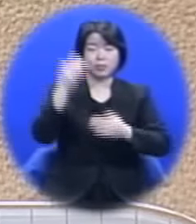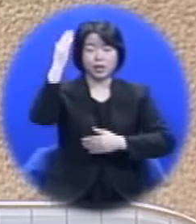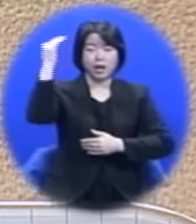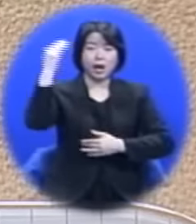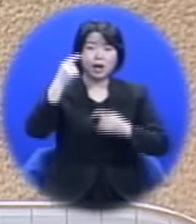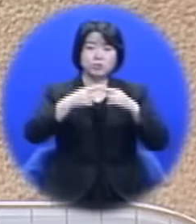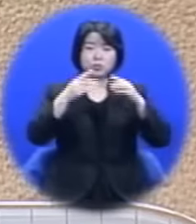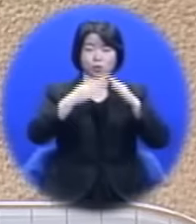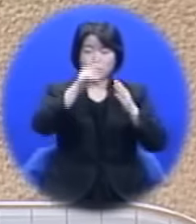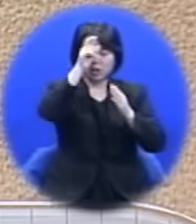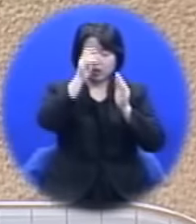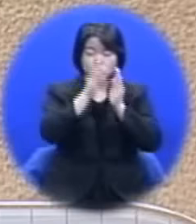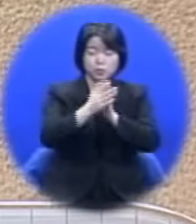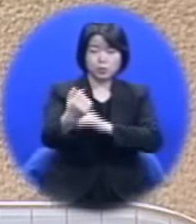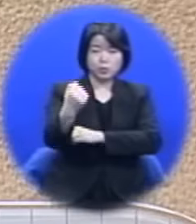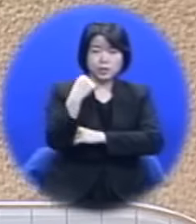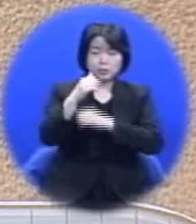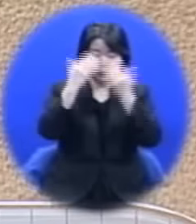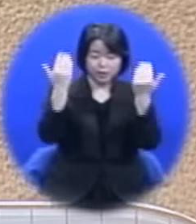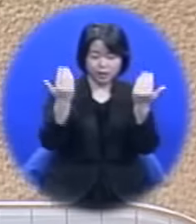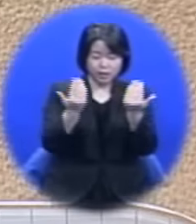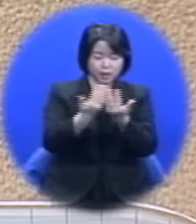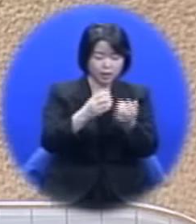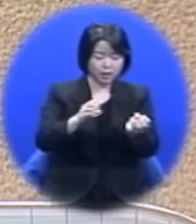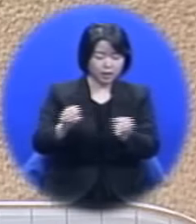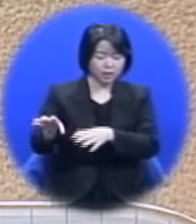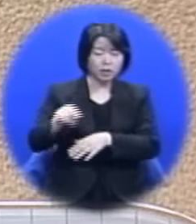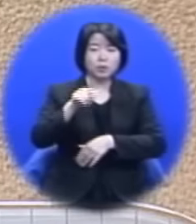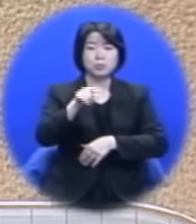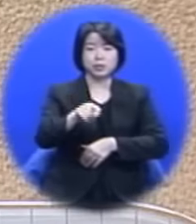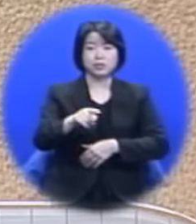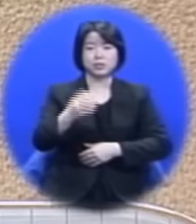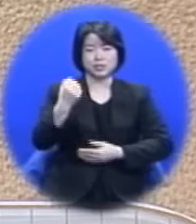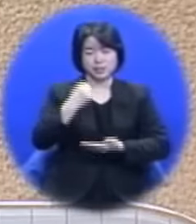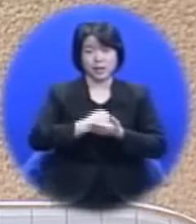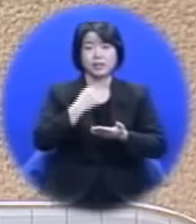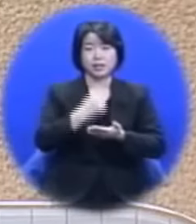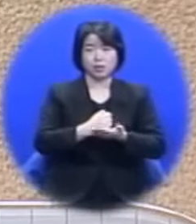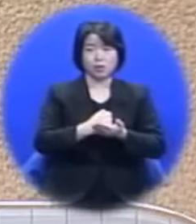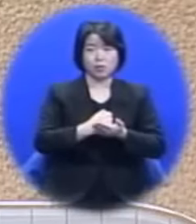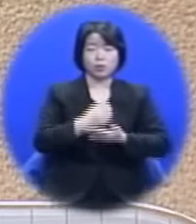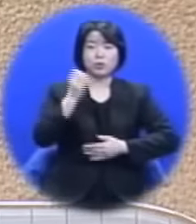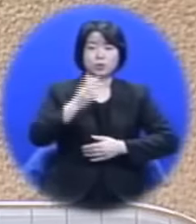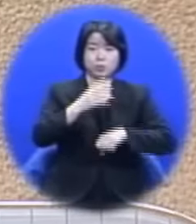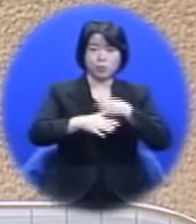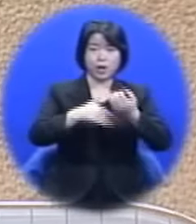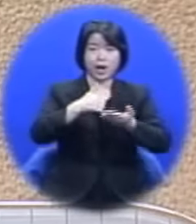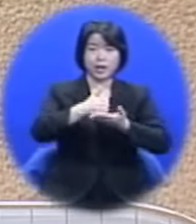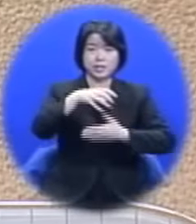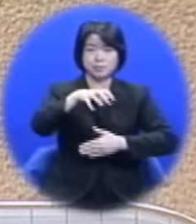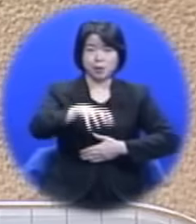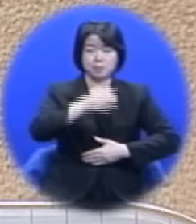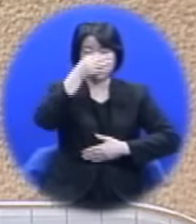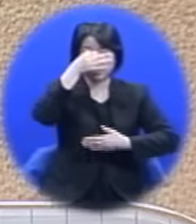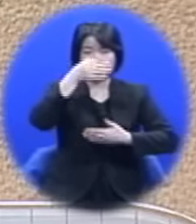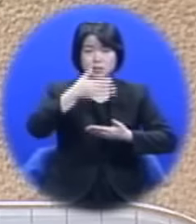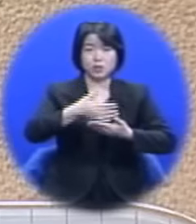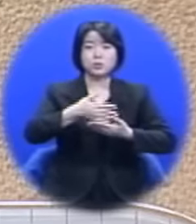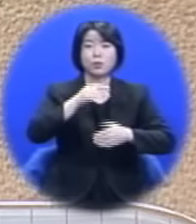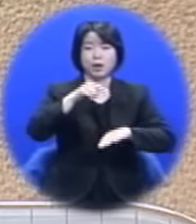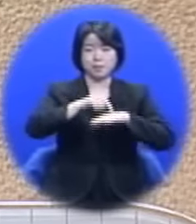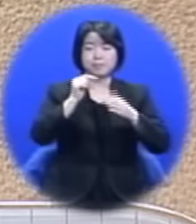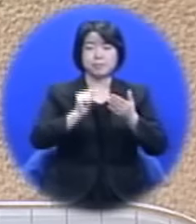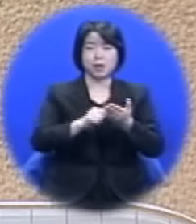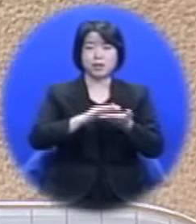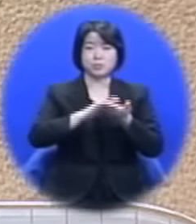잃어버린 것이 너무 안타깝고 또하 마음입니다 그래서